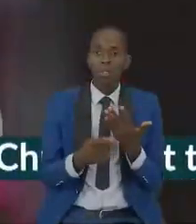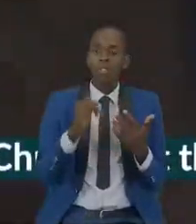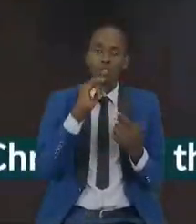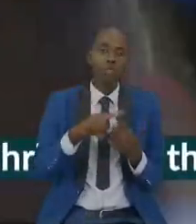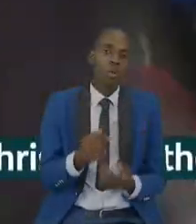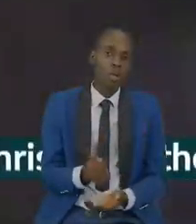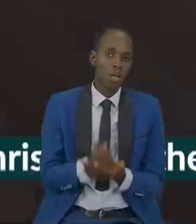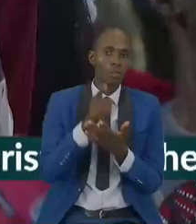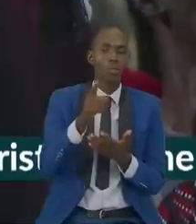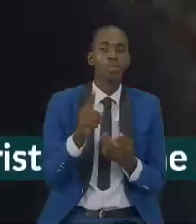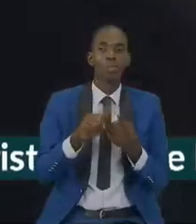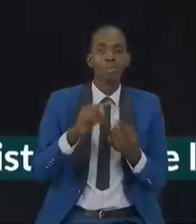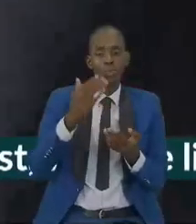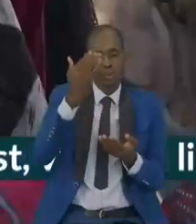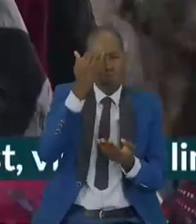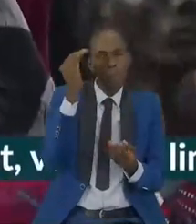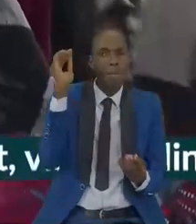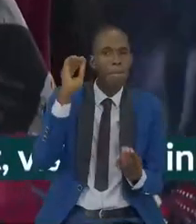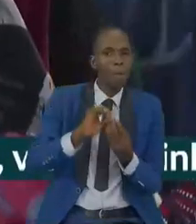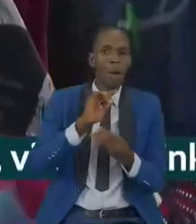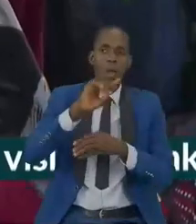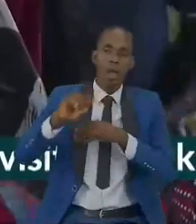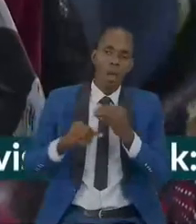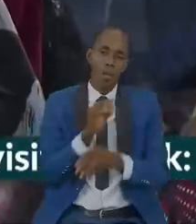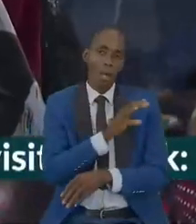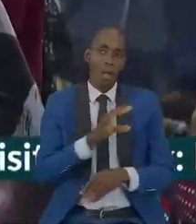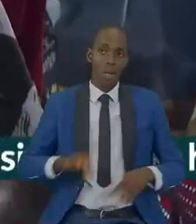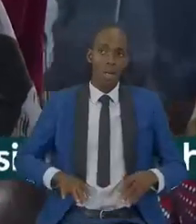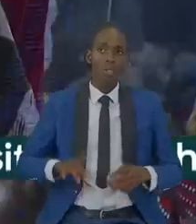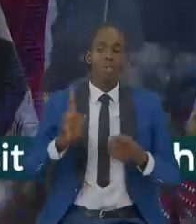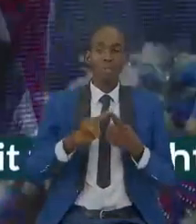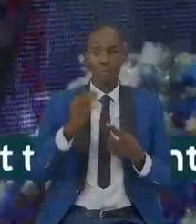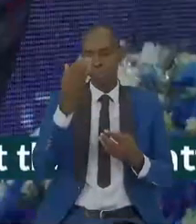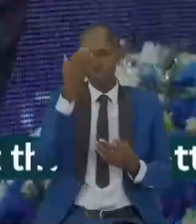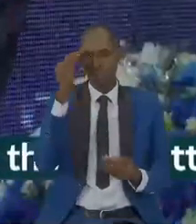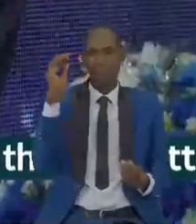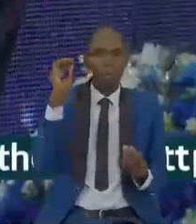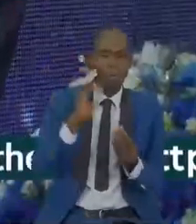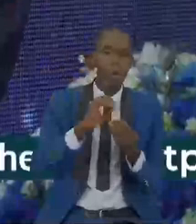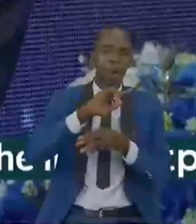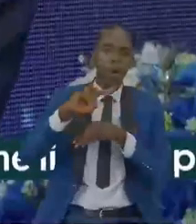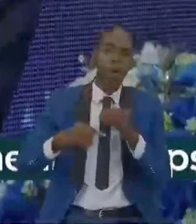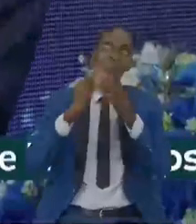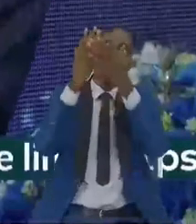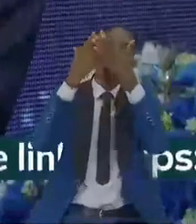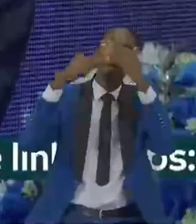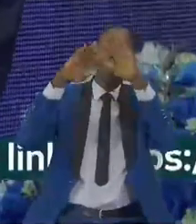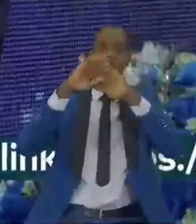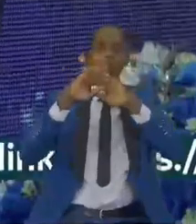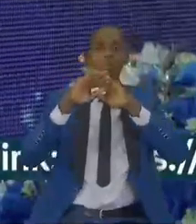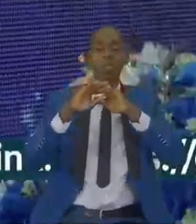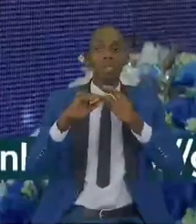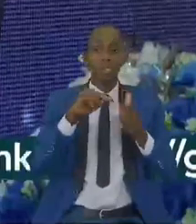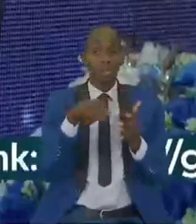Ceci concerne le ciel et Christ. C'est l'essence,